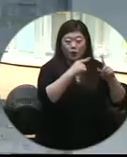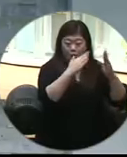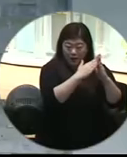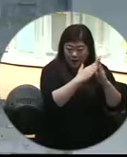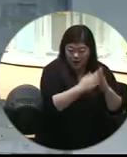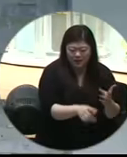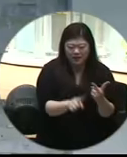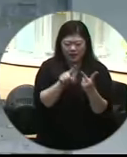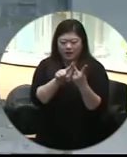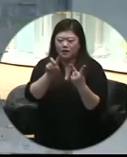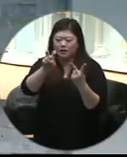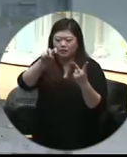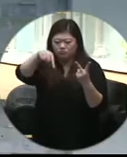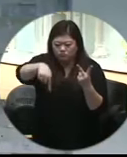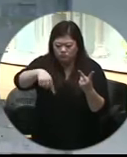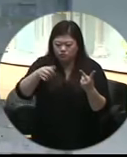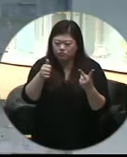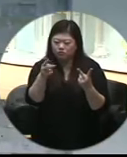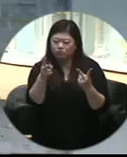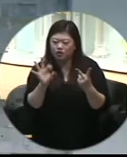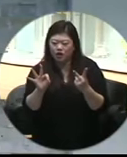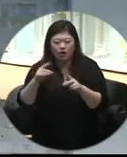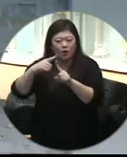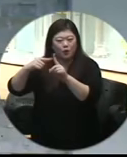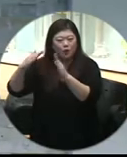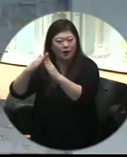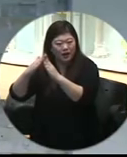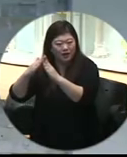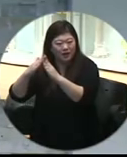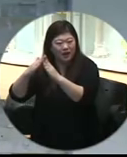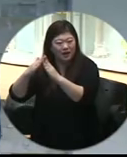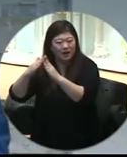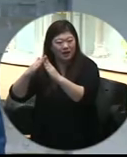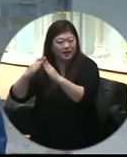그렇게 사도행전을 보면 그렇게 나와 있는데